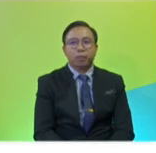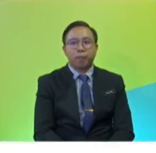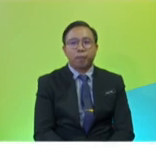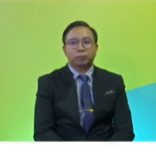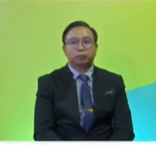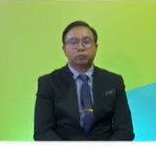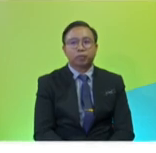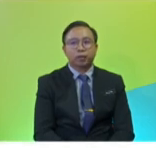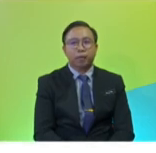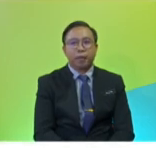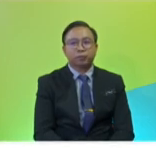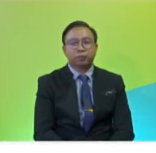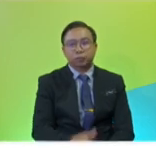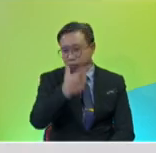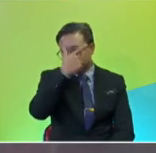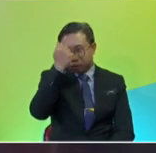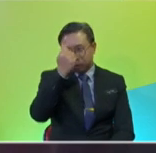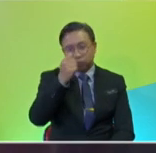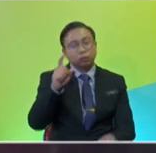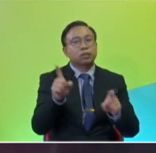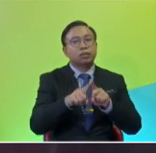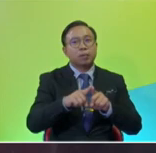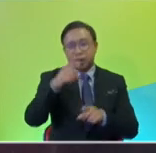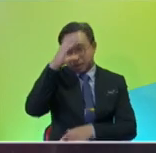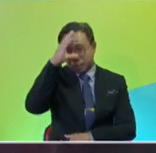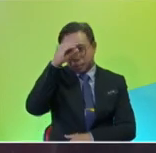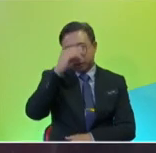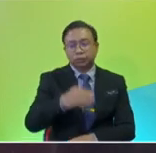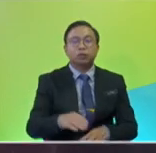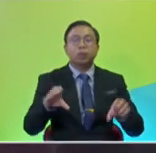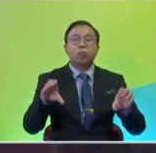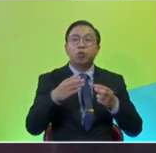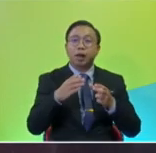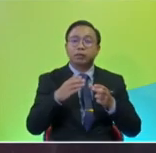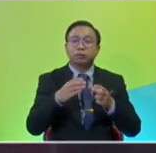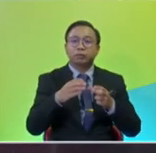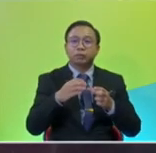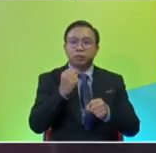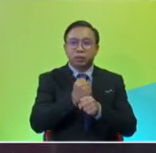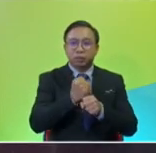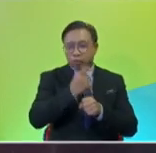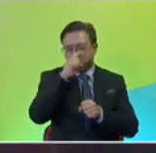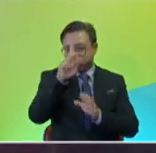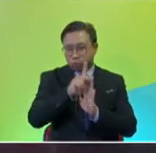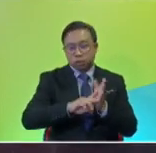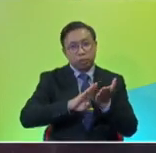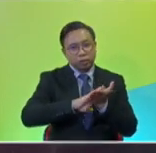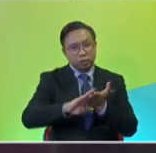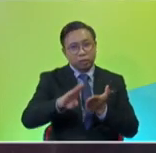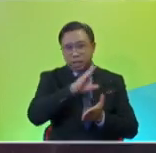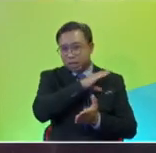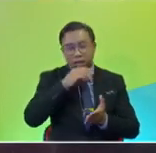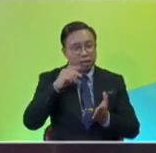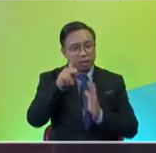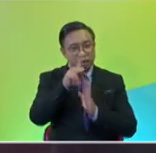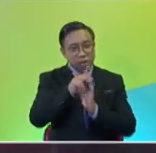Jawapan betul. Kerana dia bersama-sama abang ya melakukan sesuatu untuk kebersihan dan kekemasan